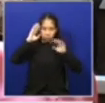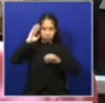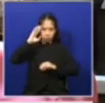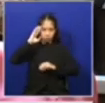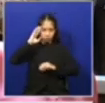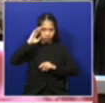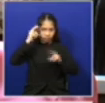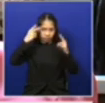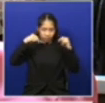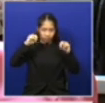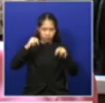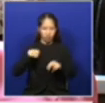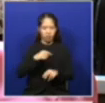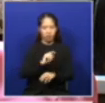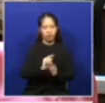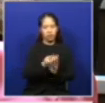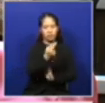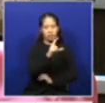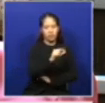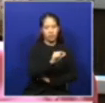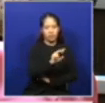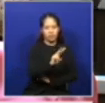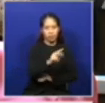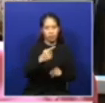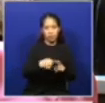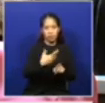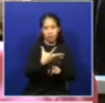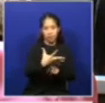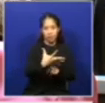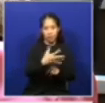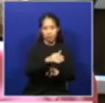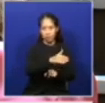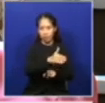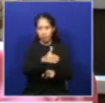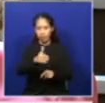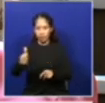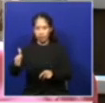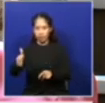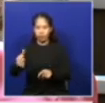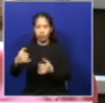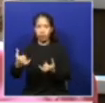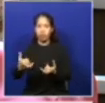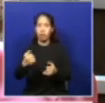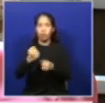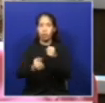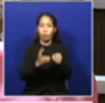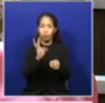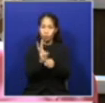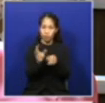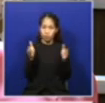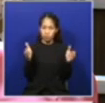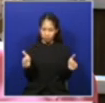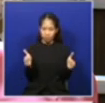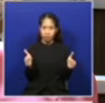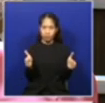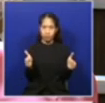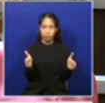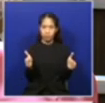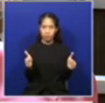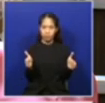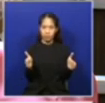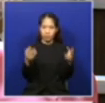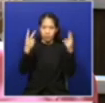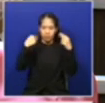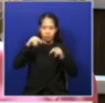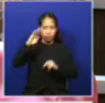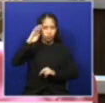พฤษภาคม2557ที่ท่านยึดอำนาจเข้ามาปัจจุบันนี้6ปีแล้วครับท่านประธานครับท่านกู้เงินเพื่อช